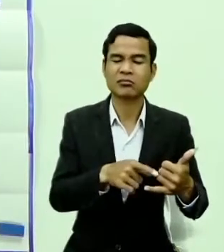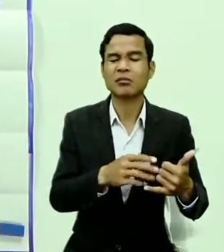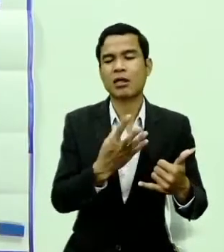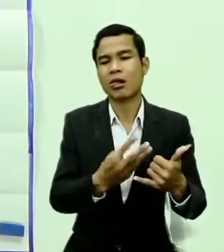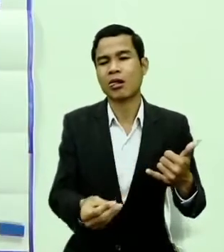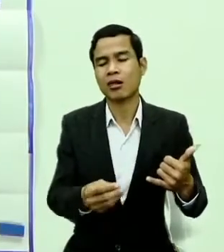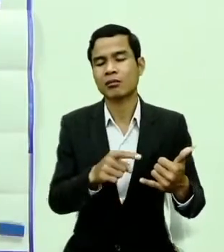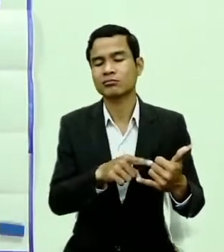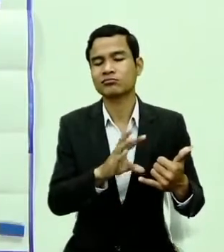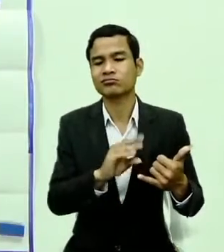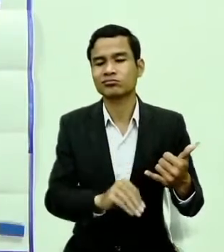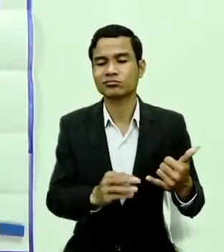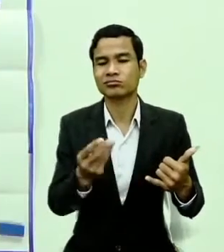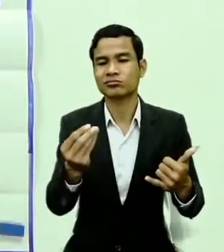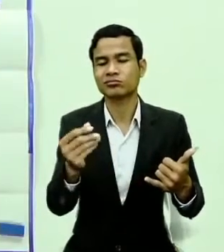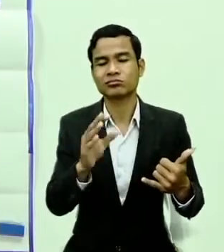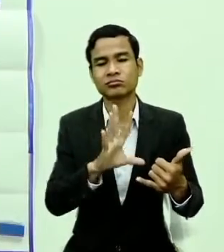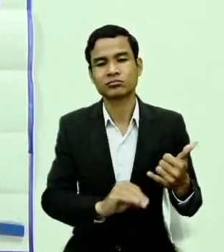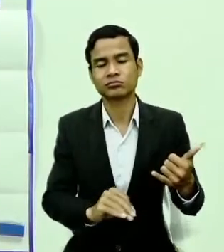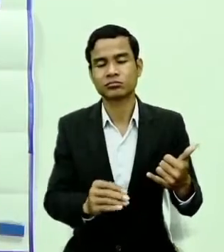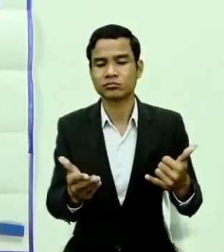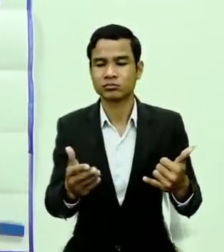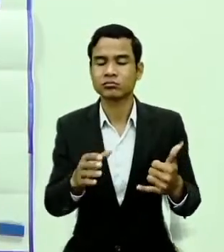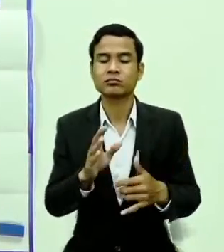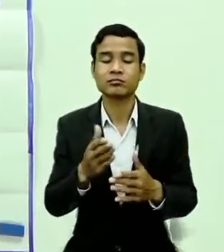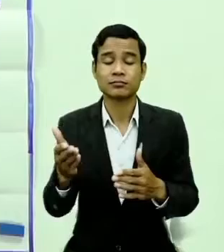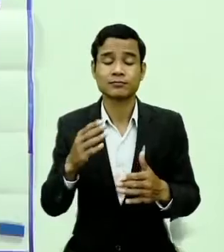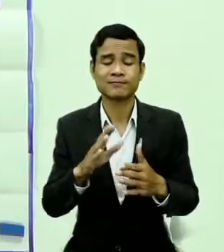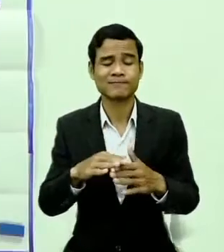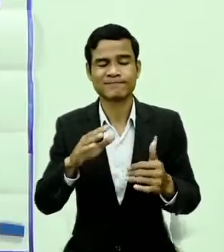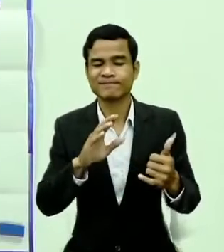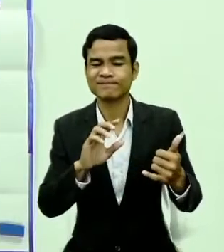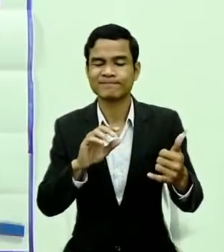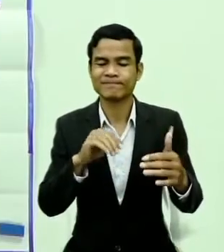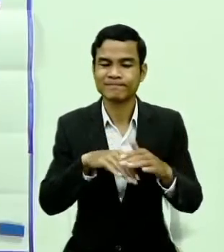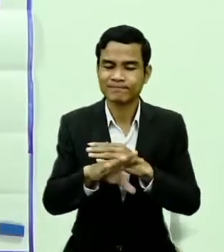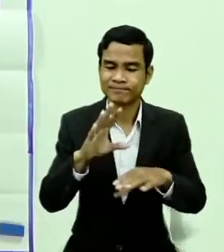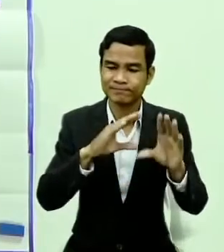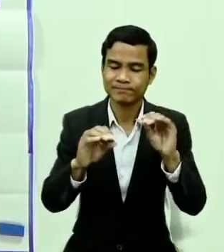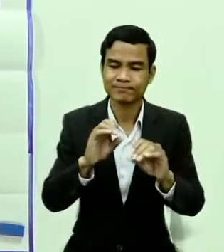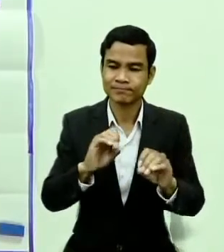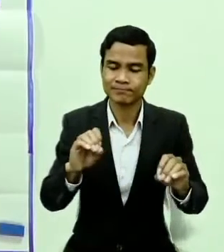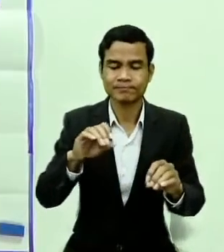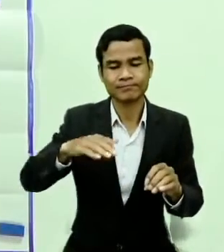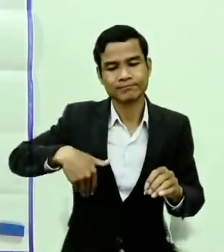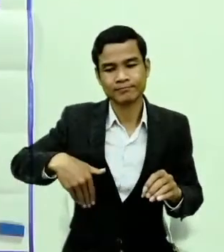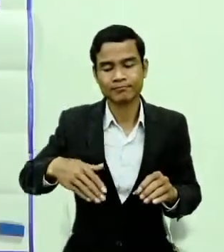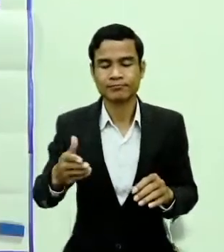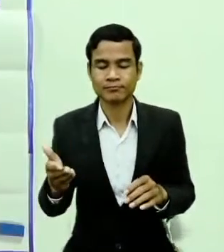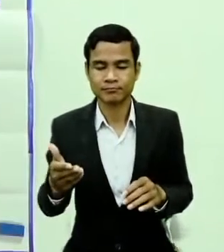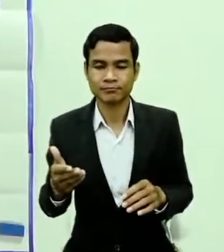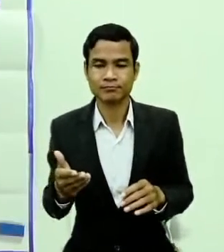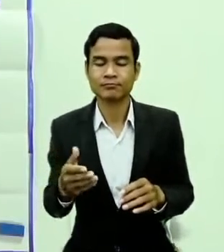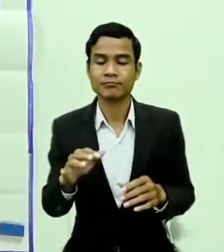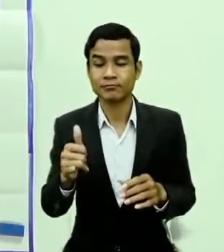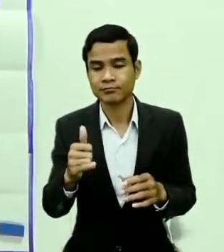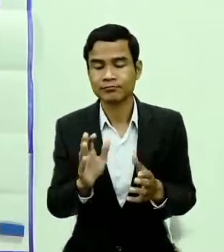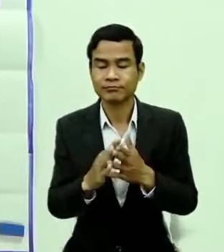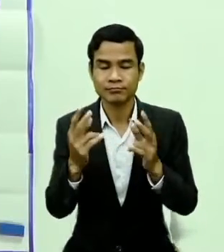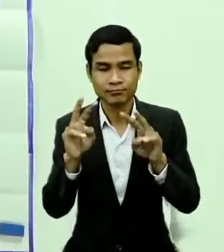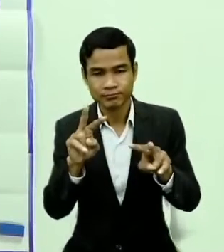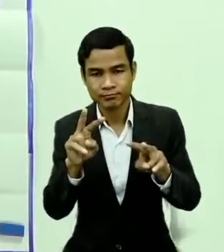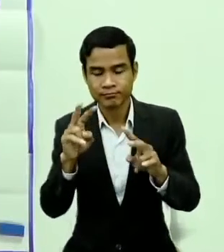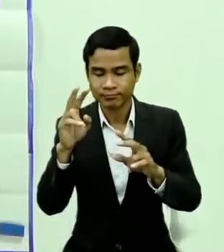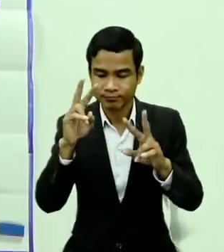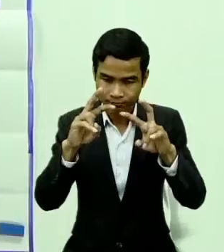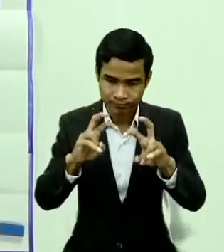chẳng á chà nhưng chẳng cả đây để con khan châu riêng nụ con ạ từ rộp mơ vi tổ